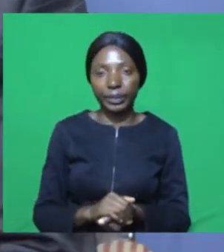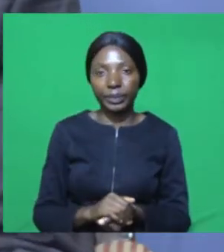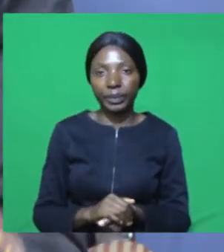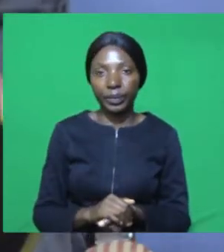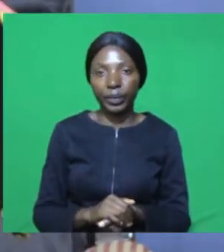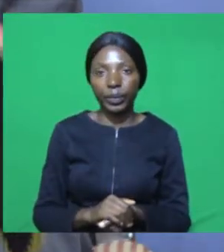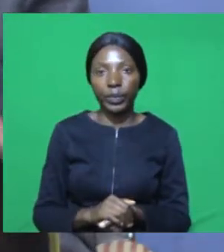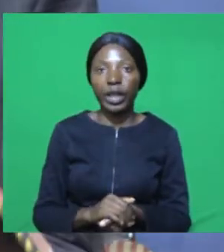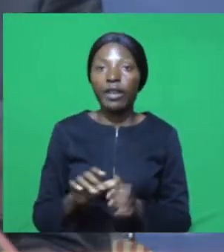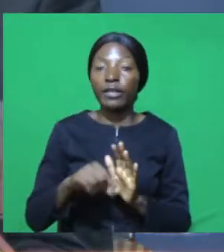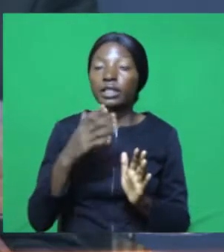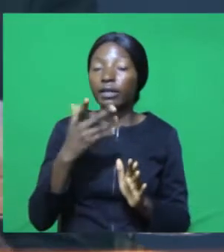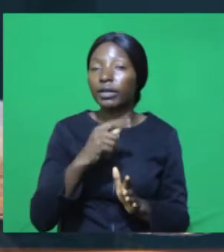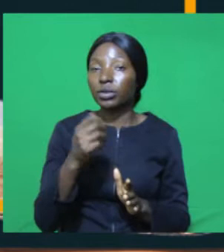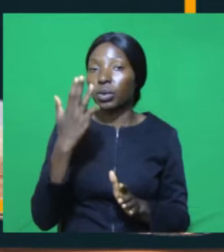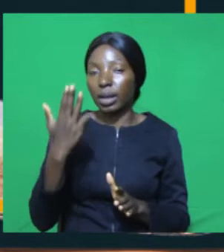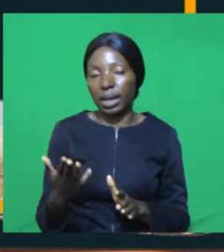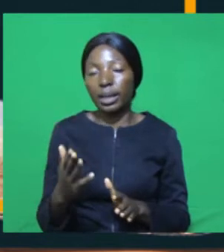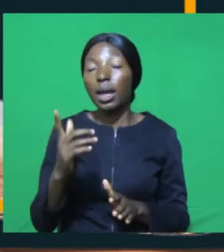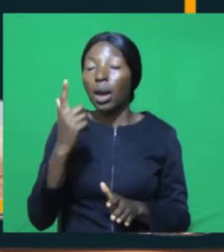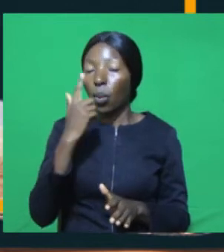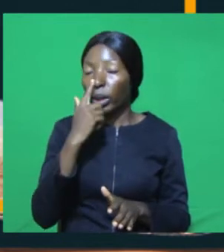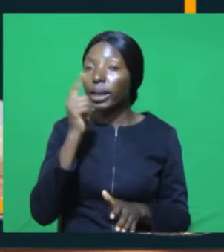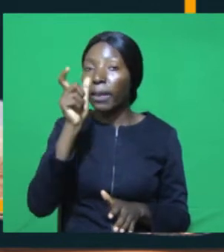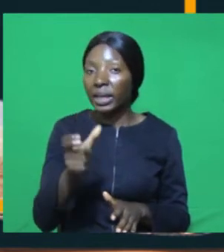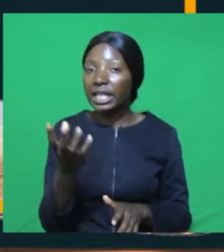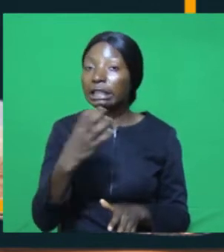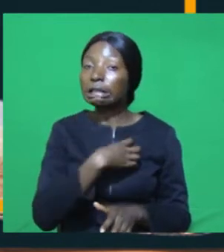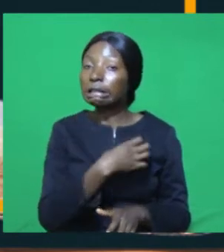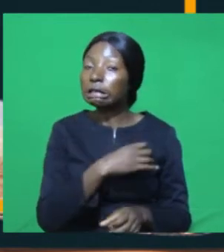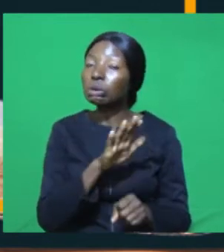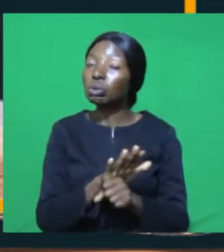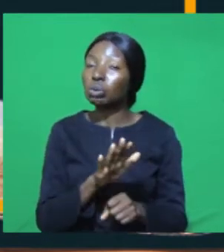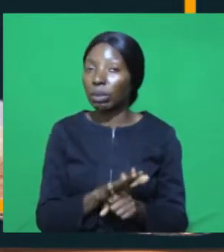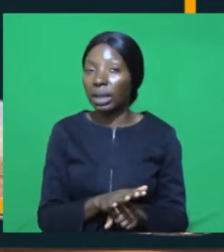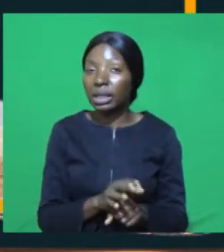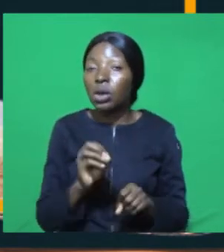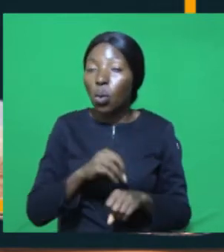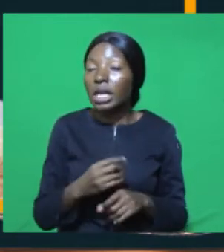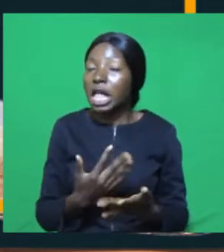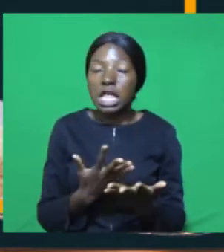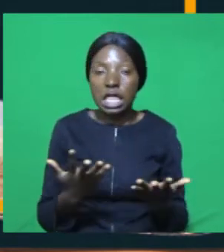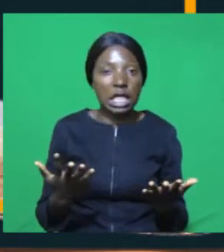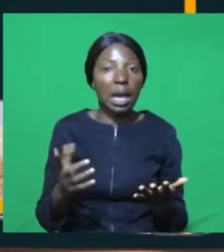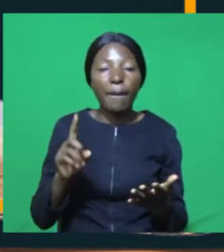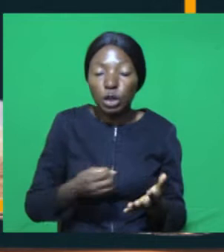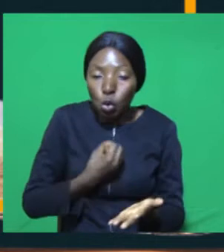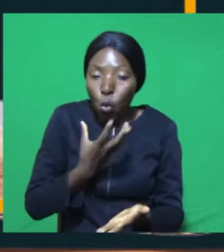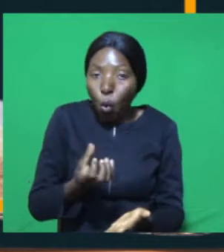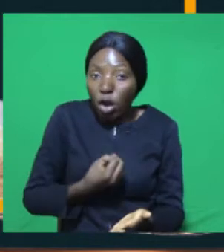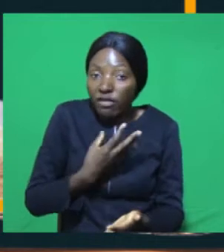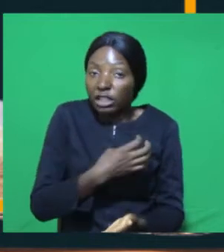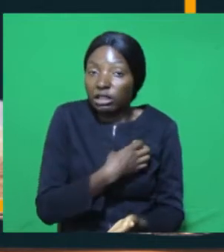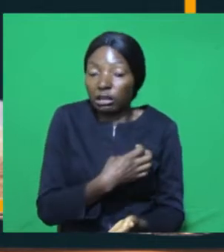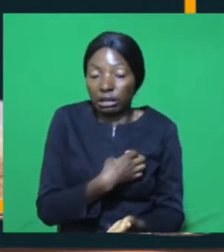Leviticus 5, S5, 9. Zinoka na akavane mwosa kune chime cha izozo. Unofandra kuzire ururazo